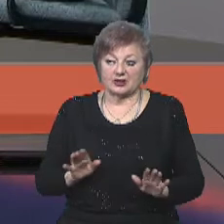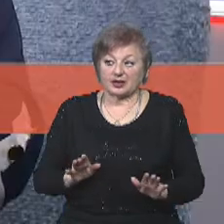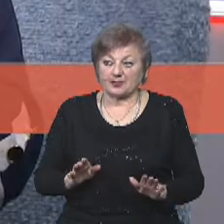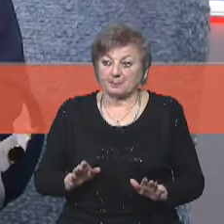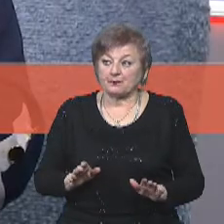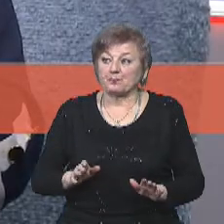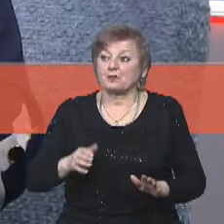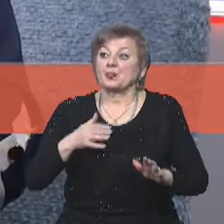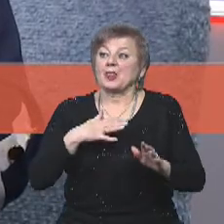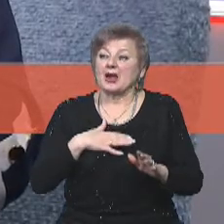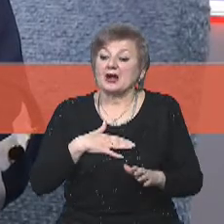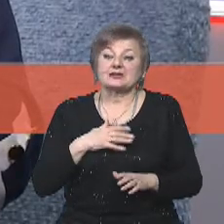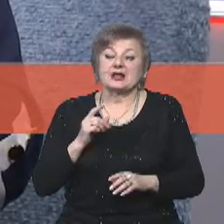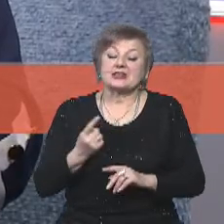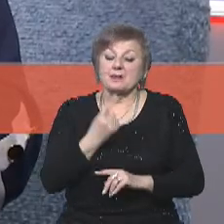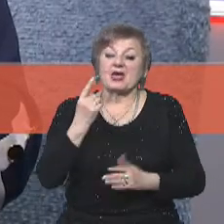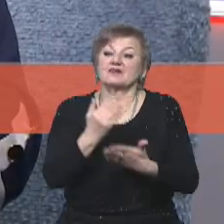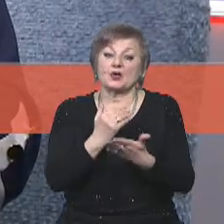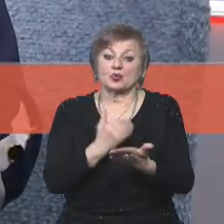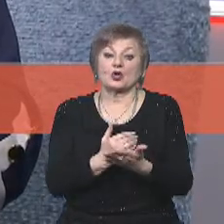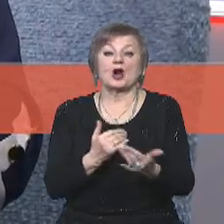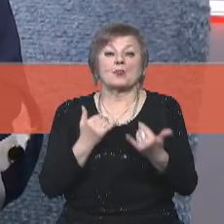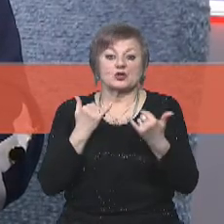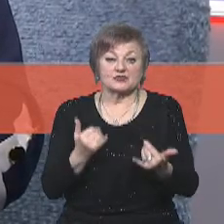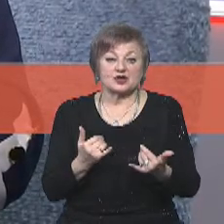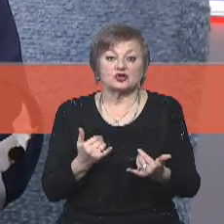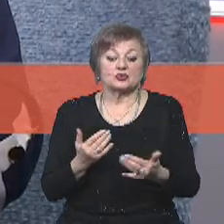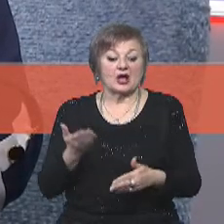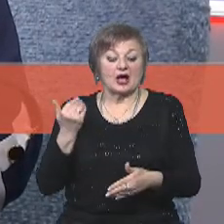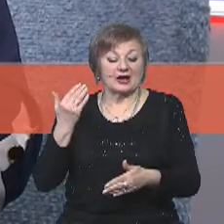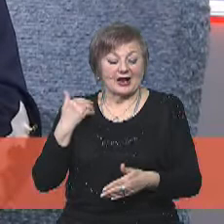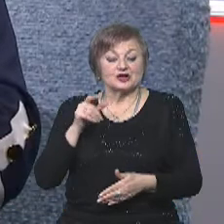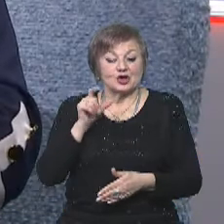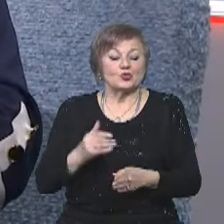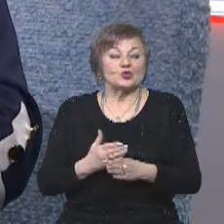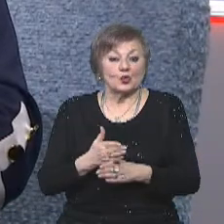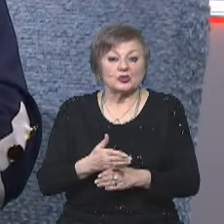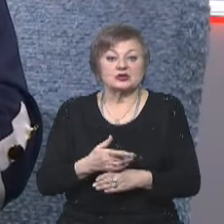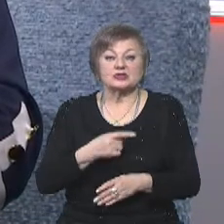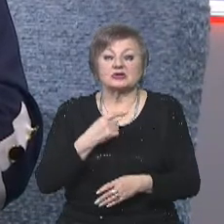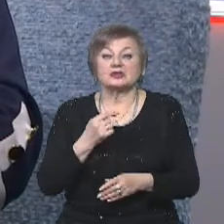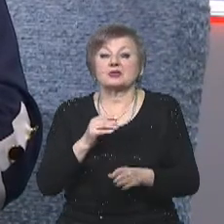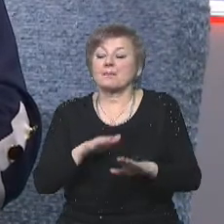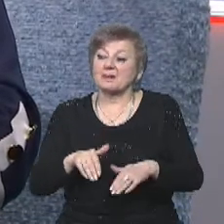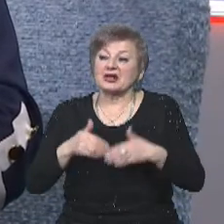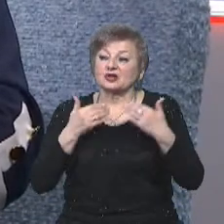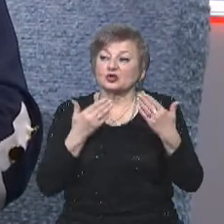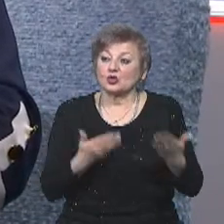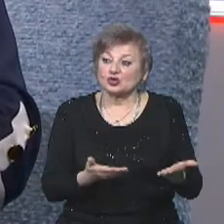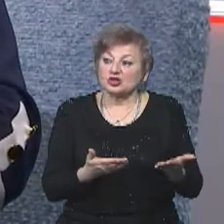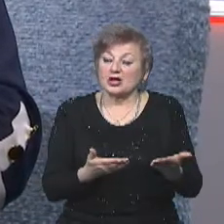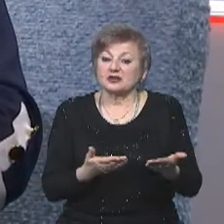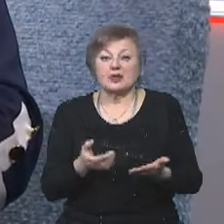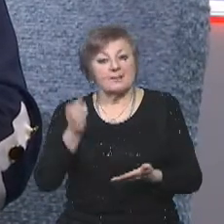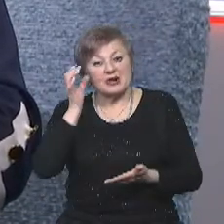перша програма присвячена темі опалення, і гості попередніх програм зробили деякі пропозиції. Я прошу, давайте